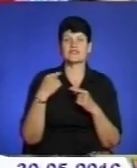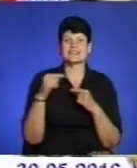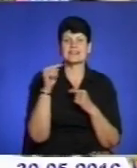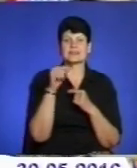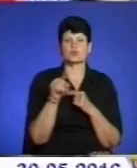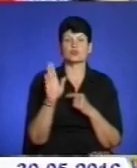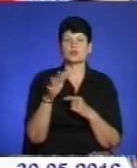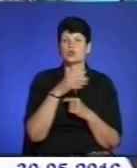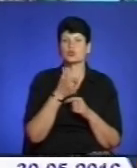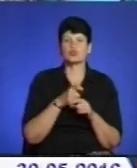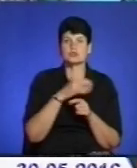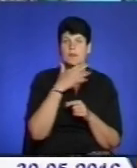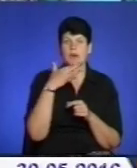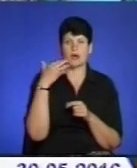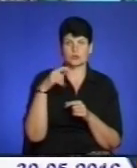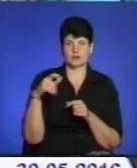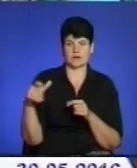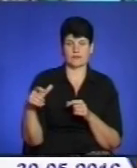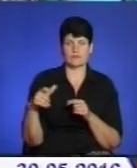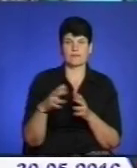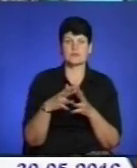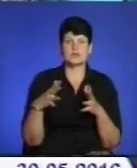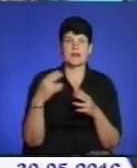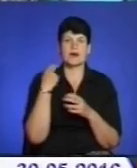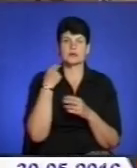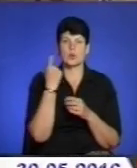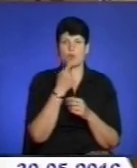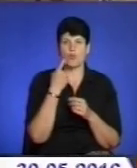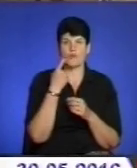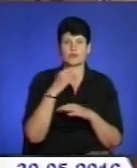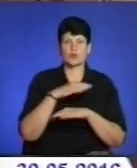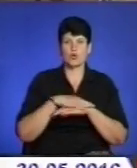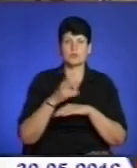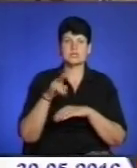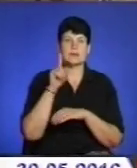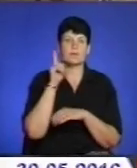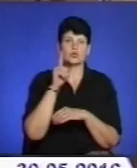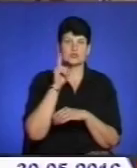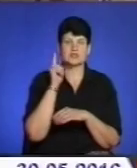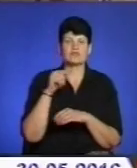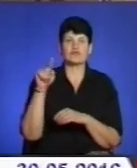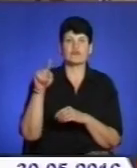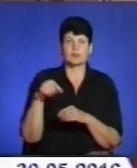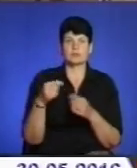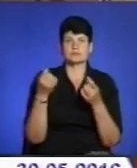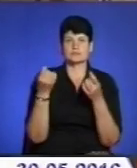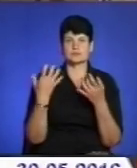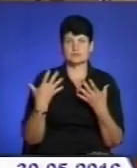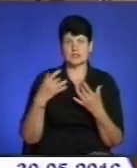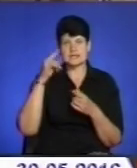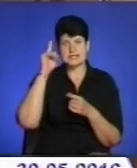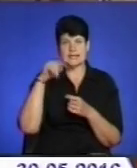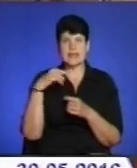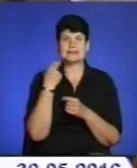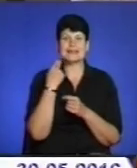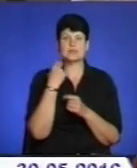дуже багато людей. В основному на англомовний урок прийшла молодь. Вимоги, елементарне володіння англійською